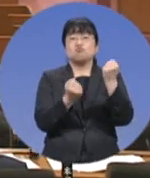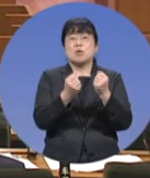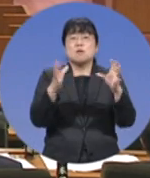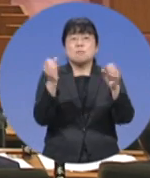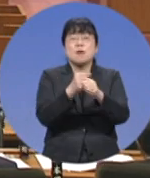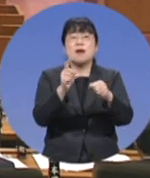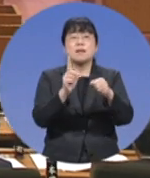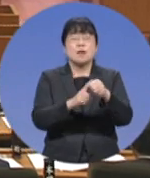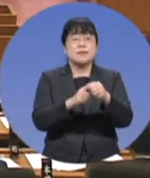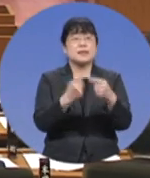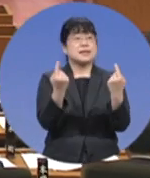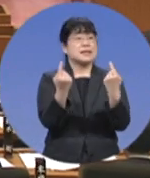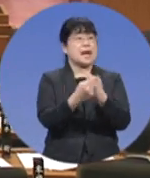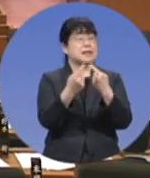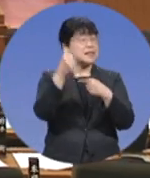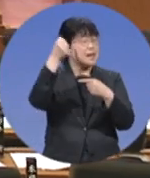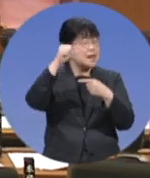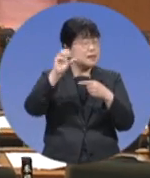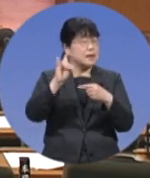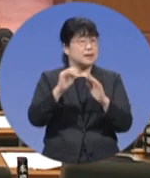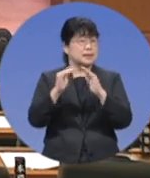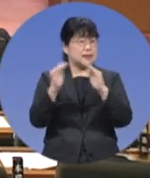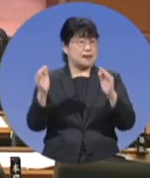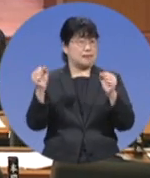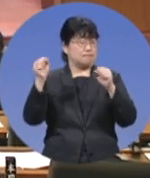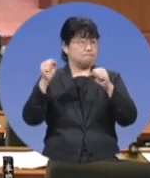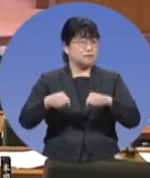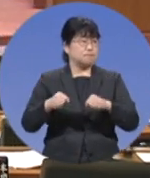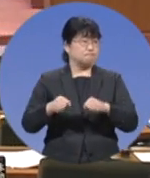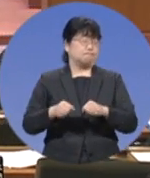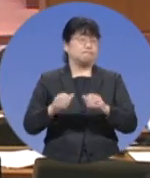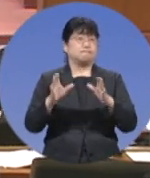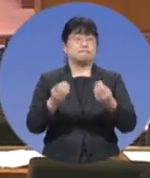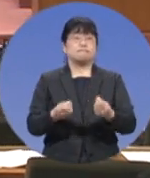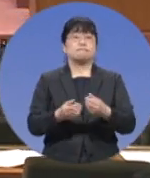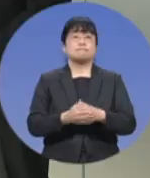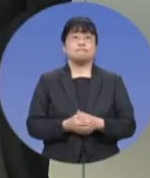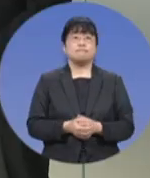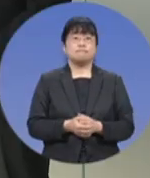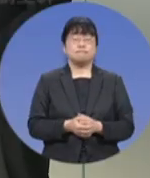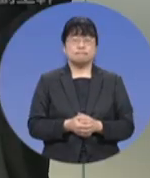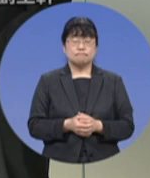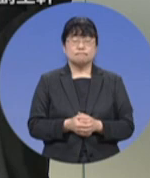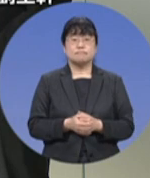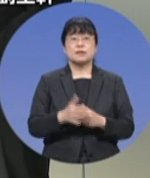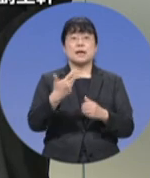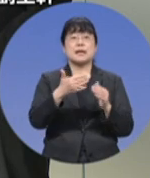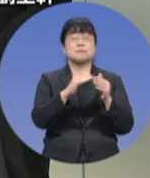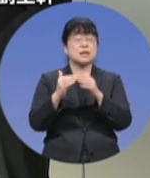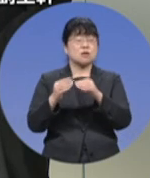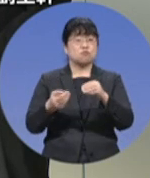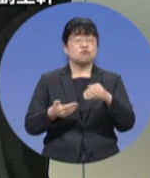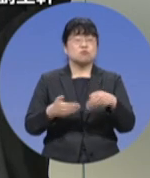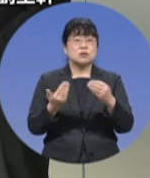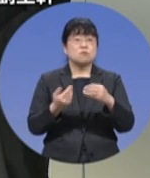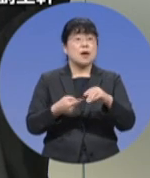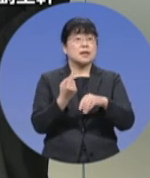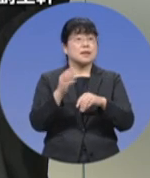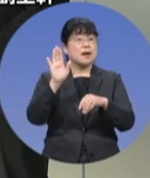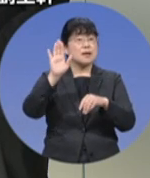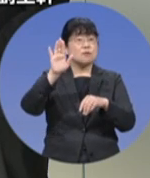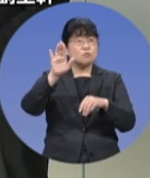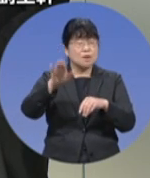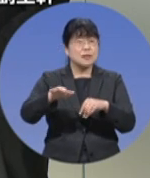け改正案が県議会で可決成立しました。八街市で起きた事故がきっかけとなって